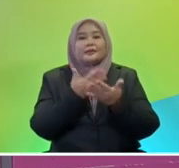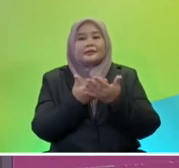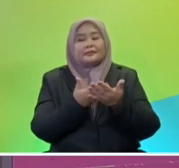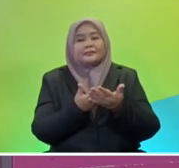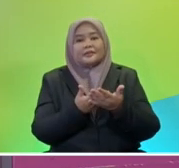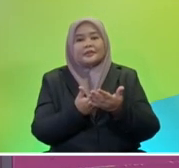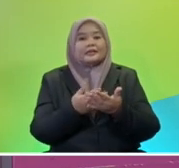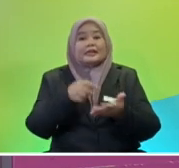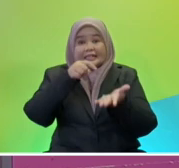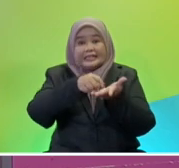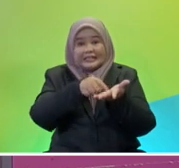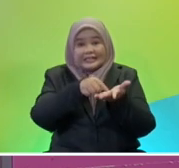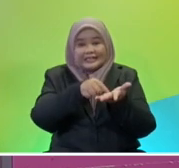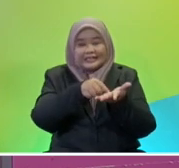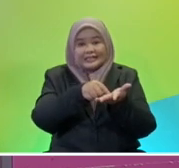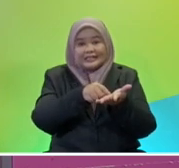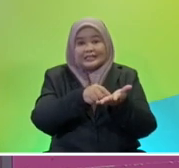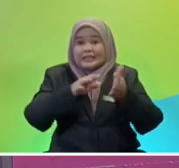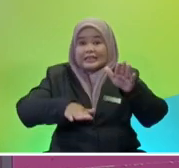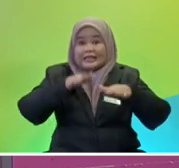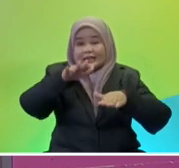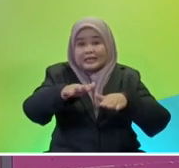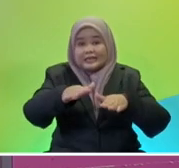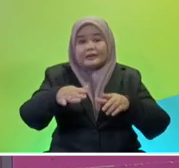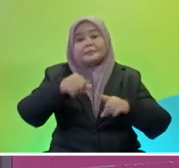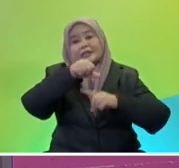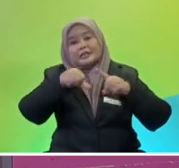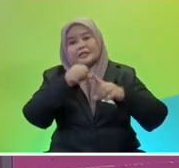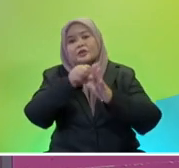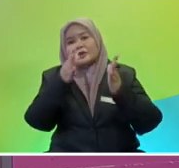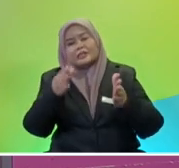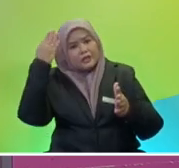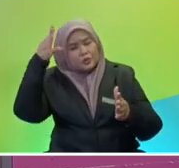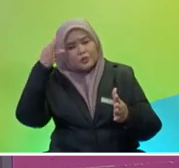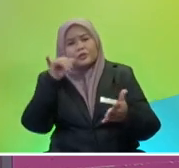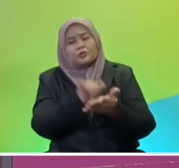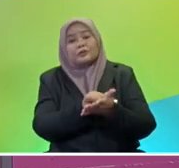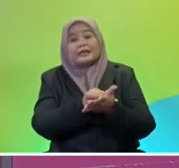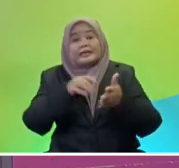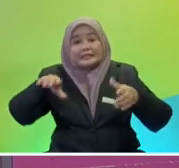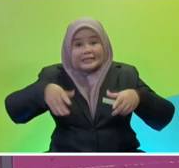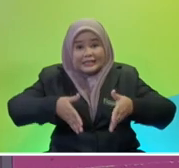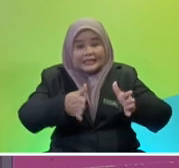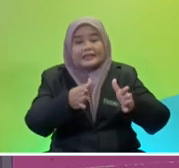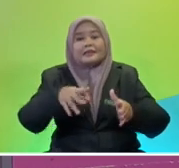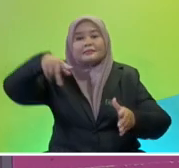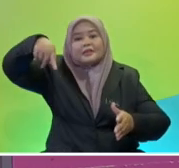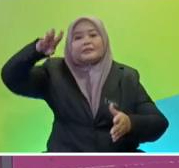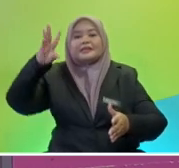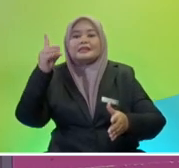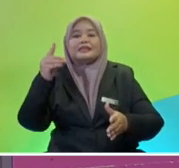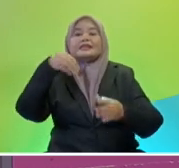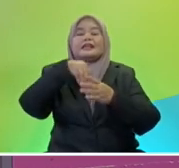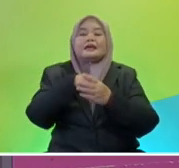ini dia ah langkah-langkah apabila seorang Cikgu itu dia melaksanakan PBD di